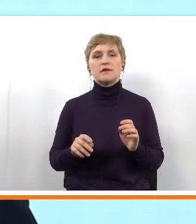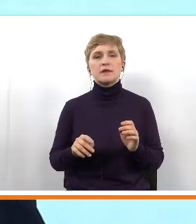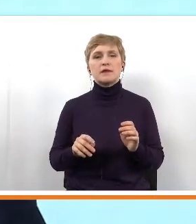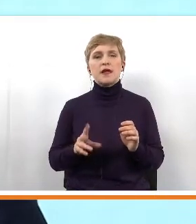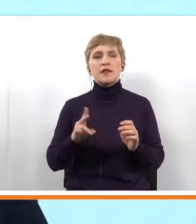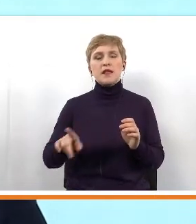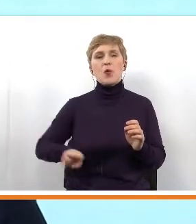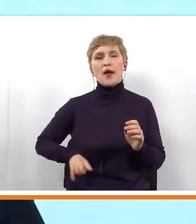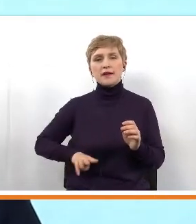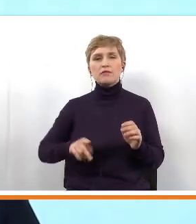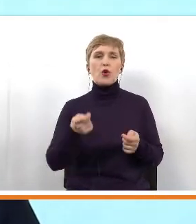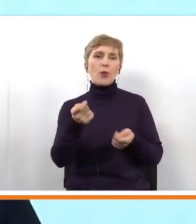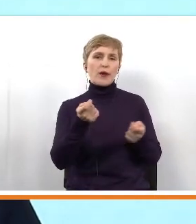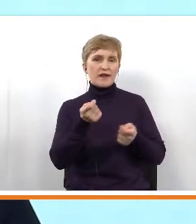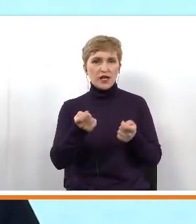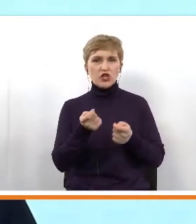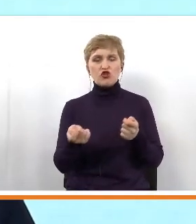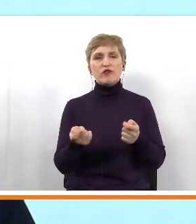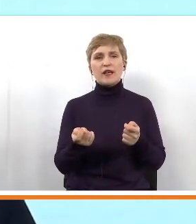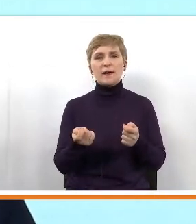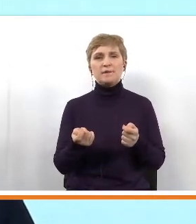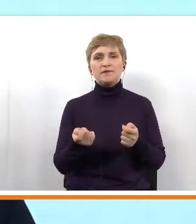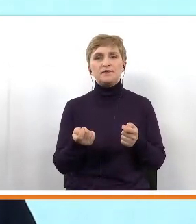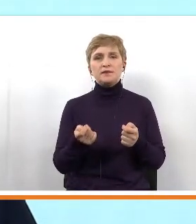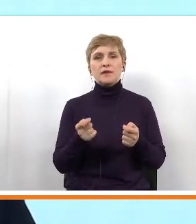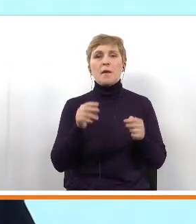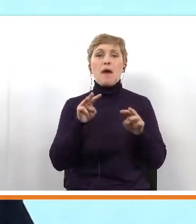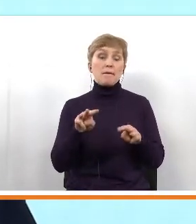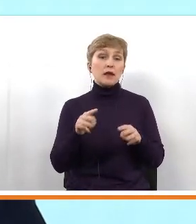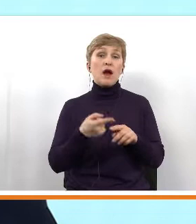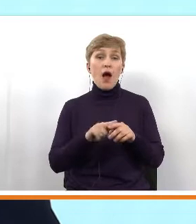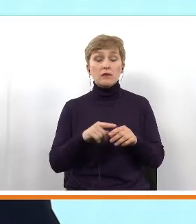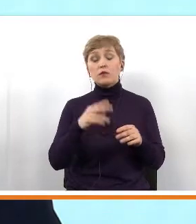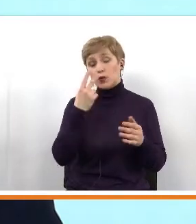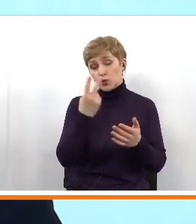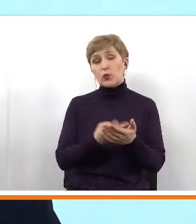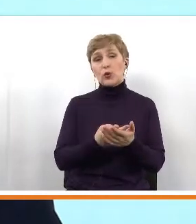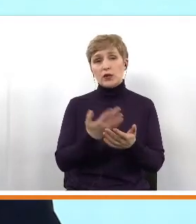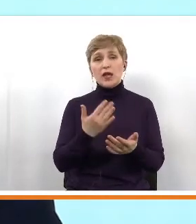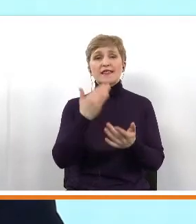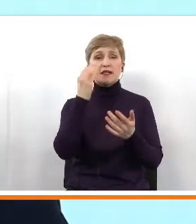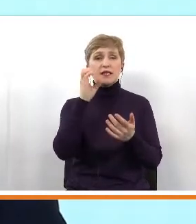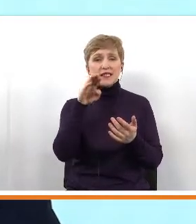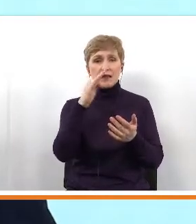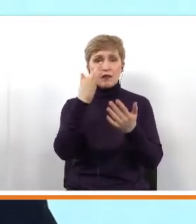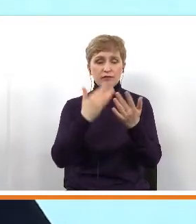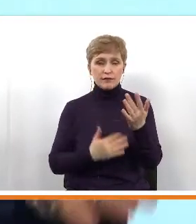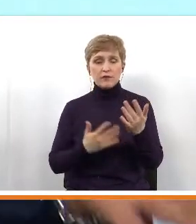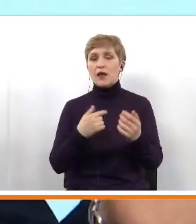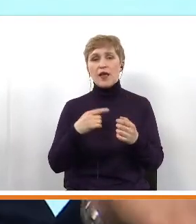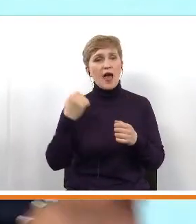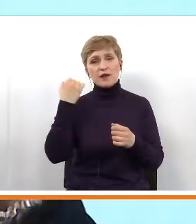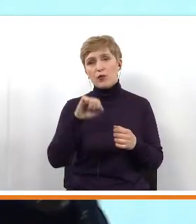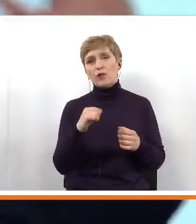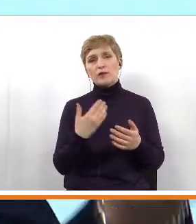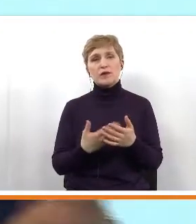на административно-управленческие моменты, это как бы предусмотрено. Там несколько статей, там, соответственно, я их не помню. То есть там